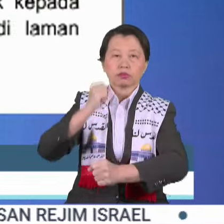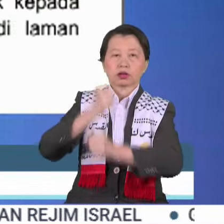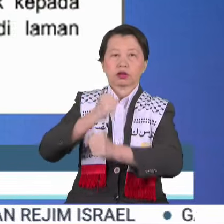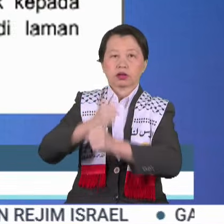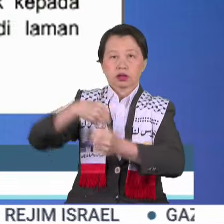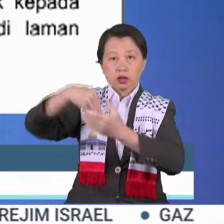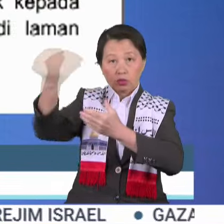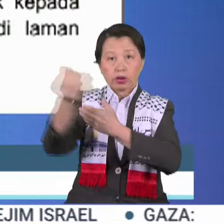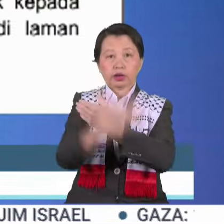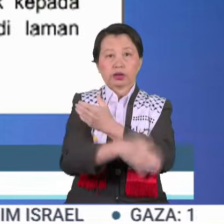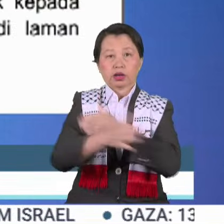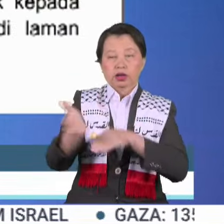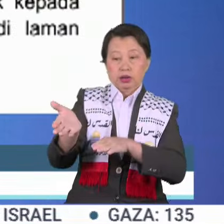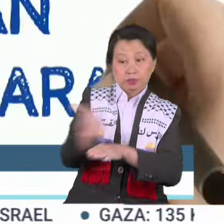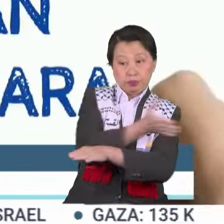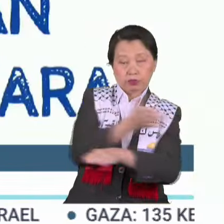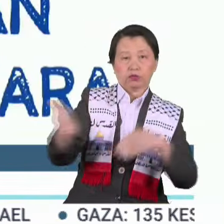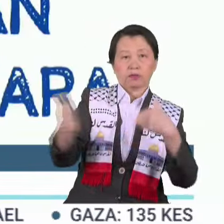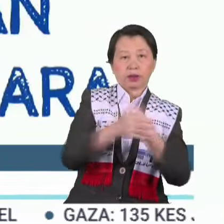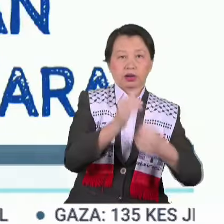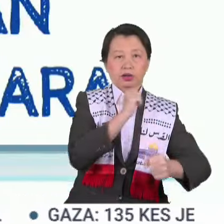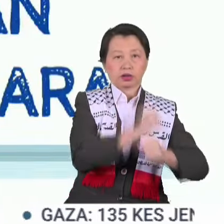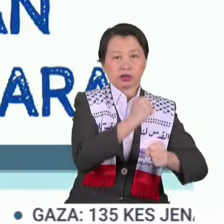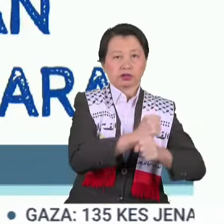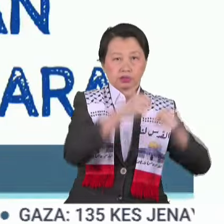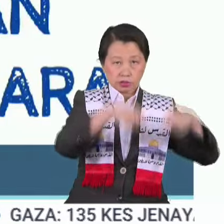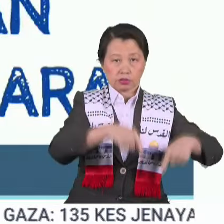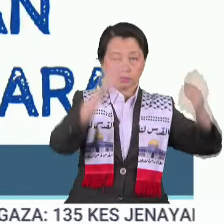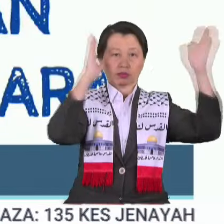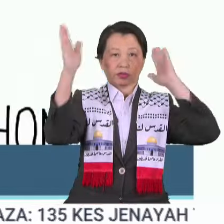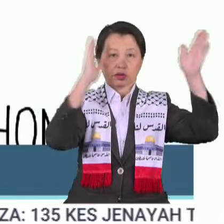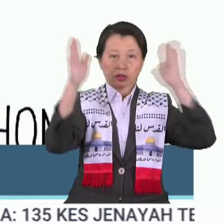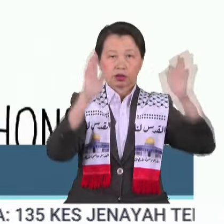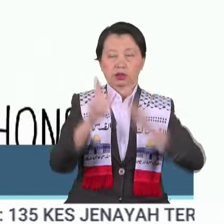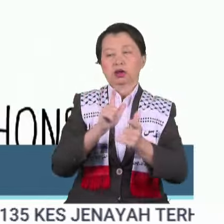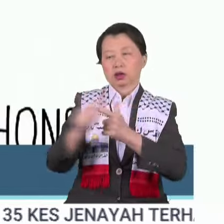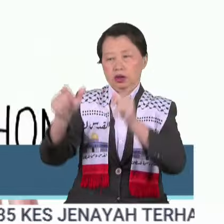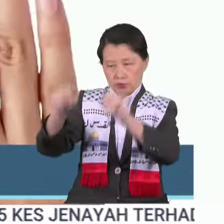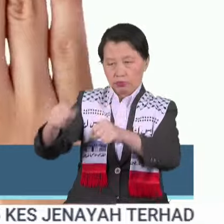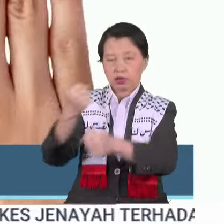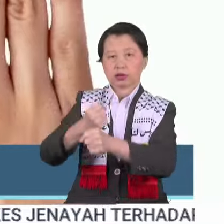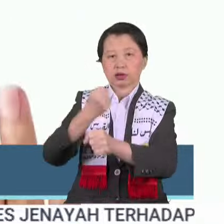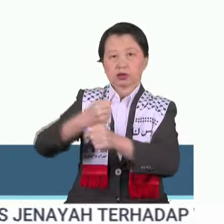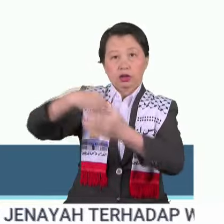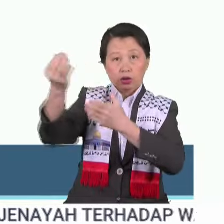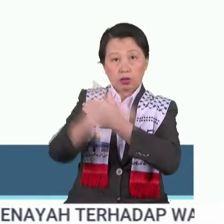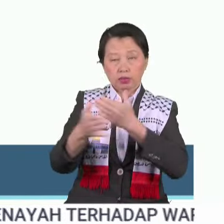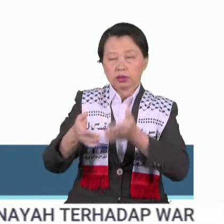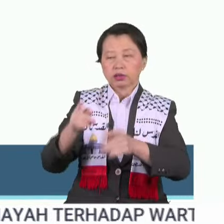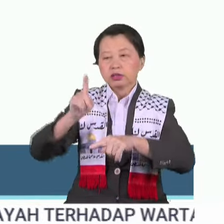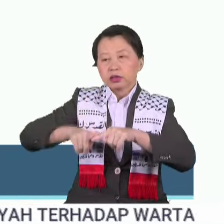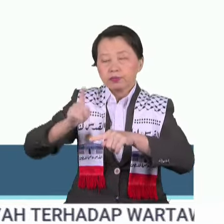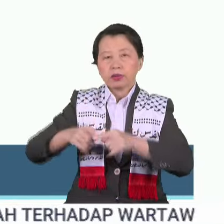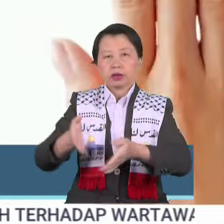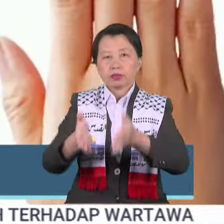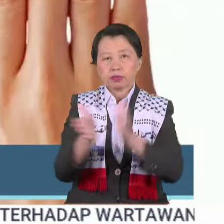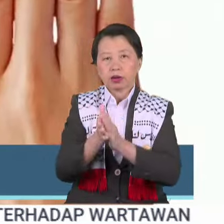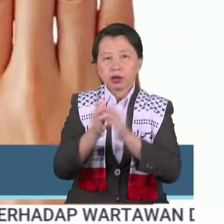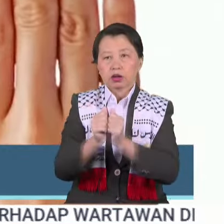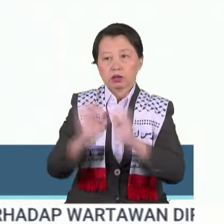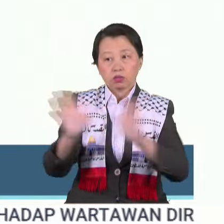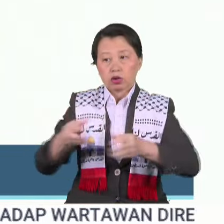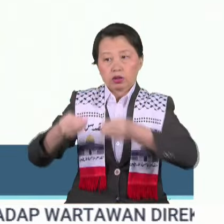bekerja di luar negara sebelum balik berkhidmat di tanah air. Kebenaran bekerja juga berdasarkan permohonan dan tidak diberi